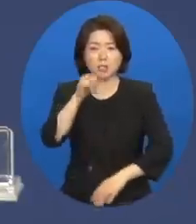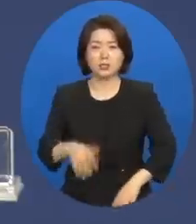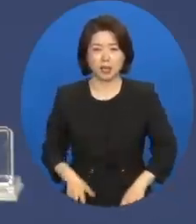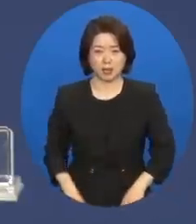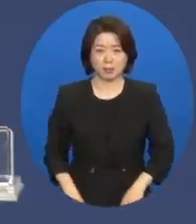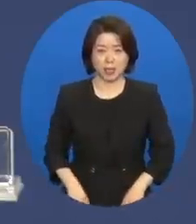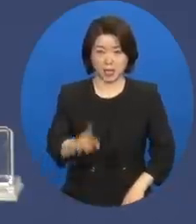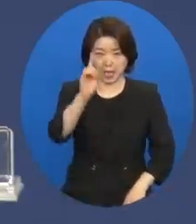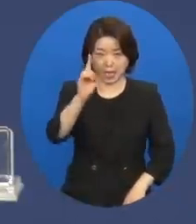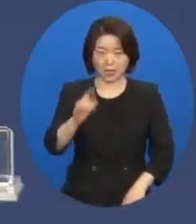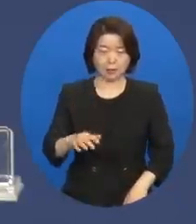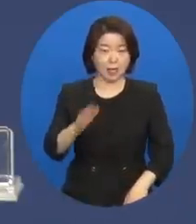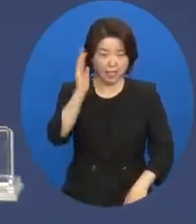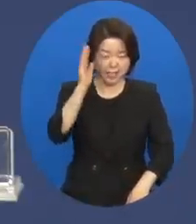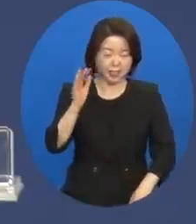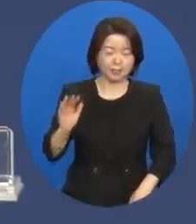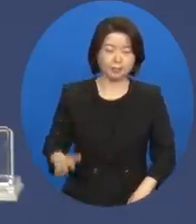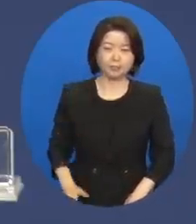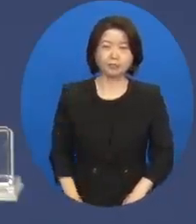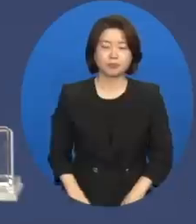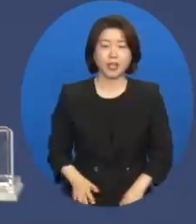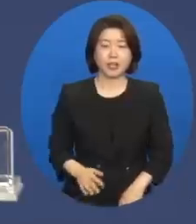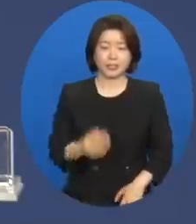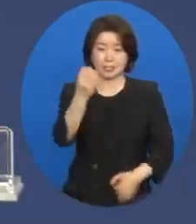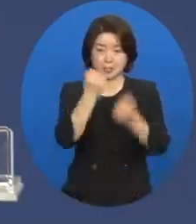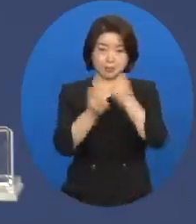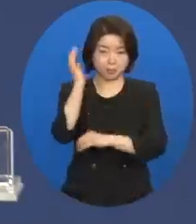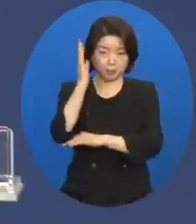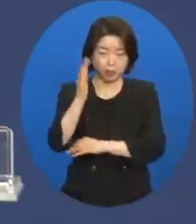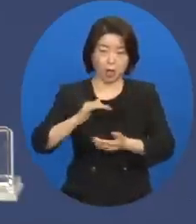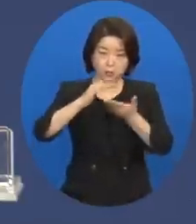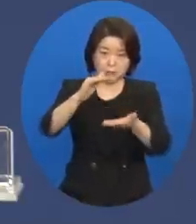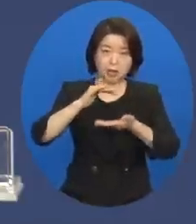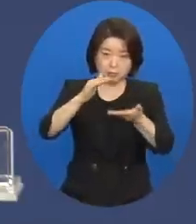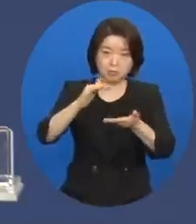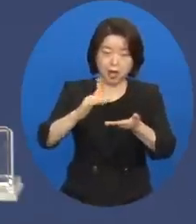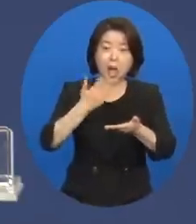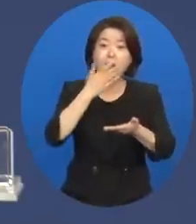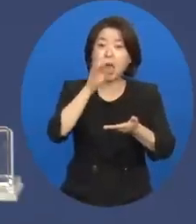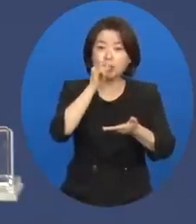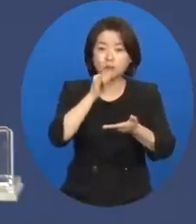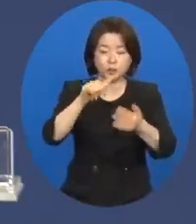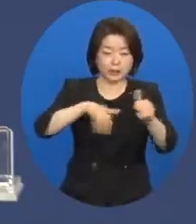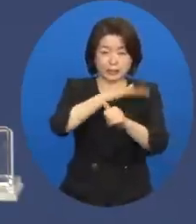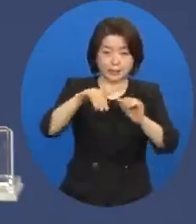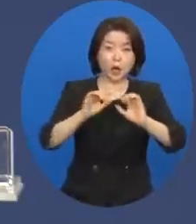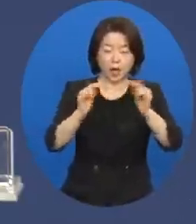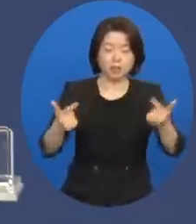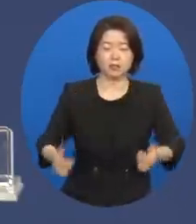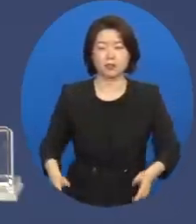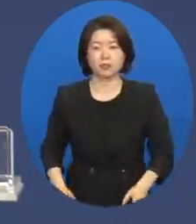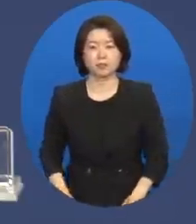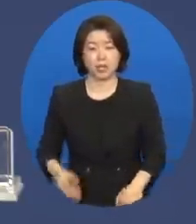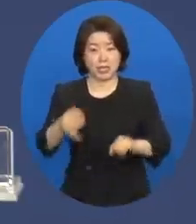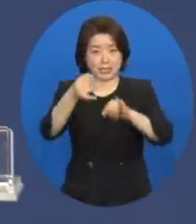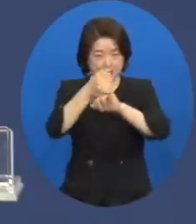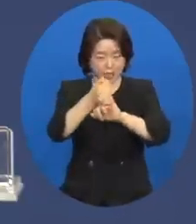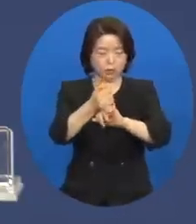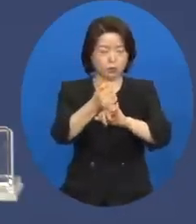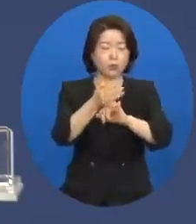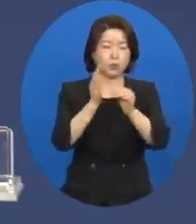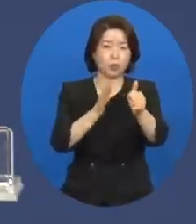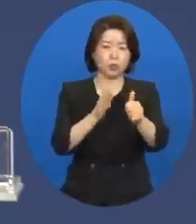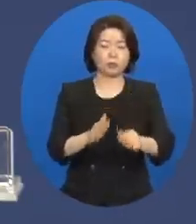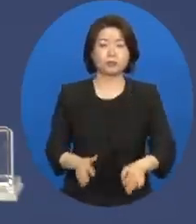이거 하나만큼은 해야 돼. 제가 이걸 다 설교로 이게 메시지로 할 수 있는 상황이 아니니까 약속을 좀 하셨으면